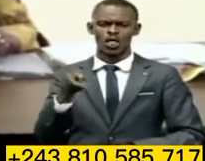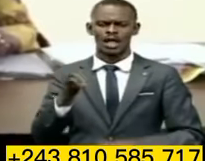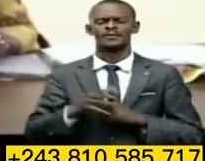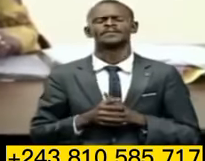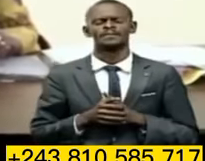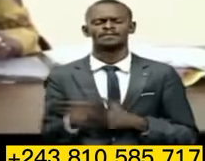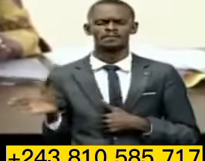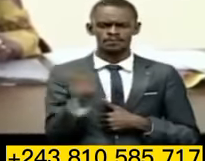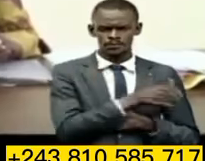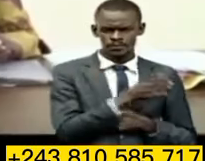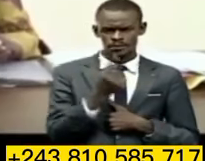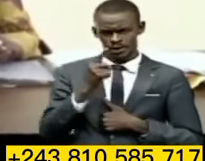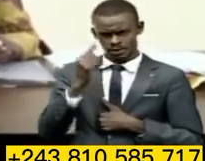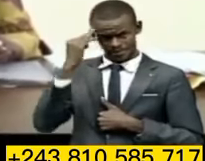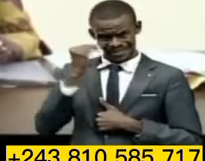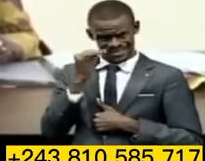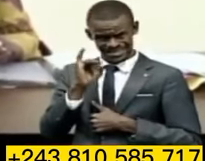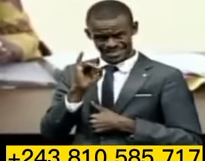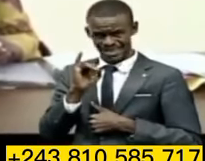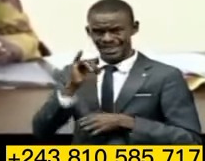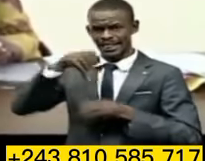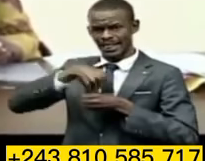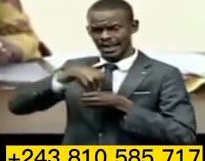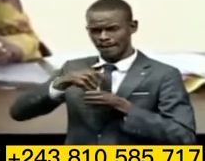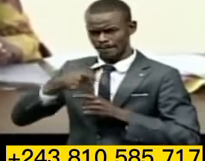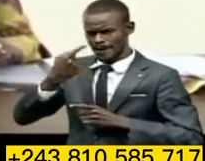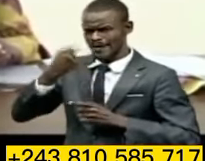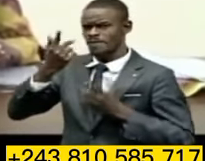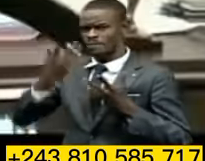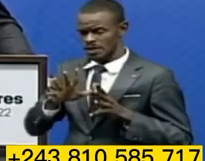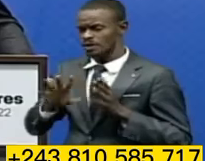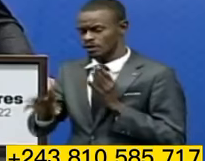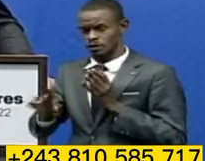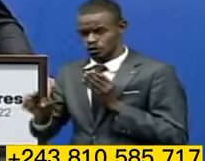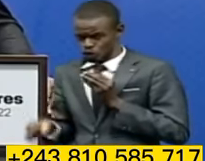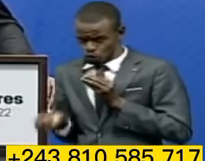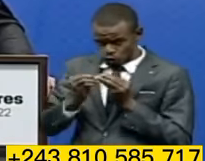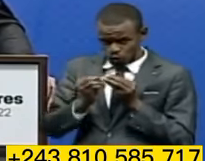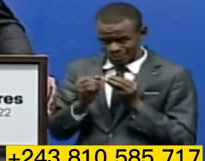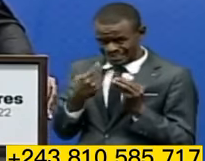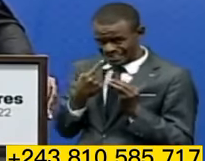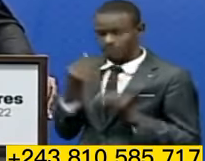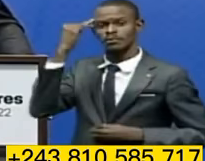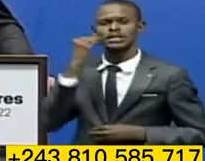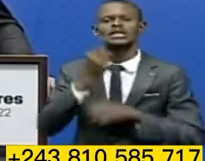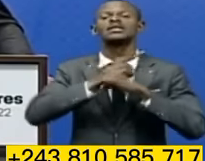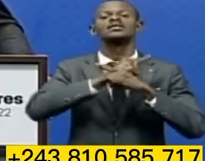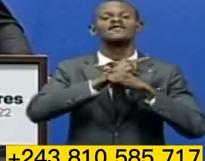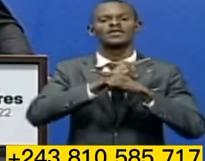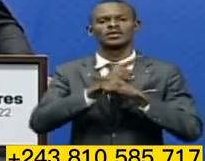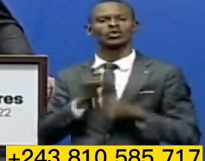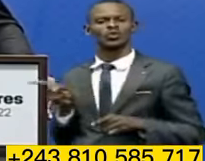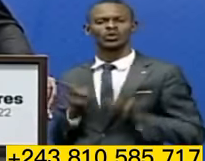Complétant le vice-premier ministre, ministre de l'Intérieur, le ministre de la Défense et ancien combattant, a présenté une synthèse de